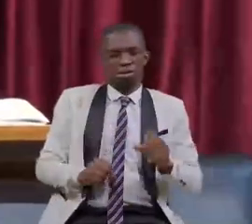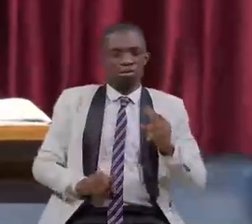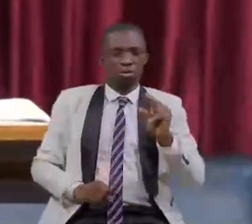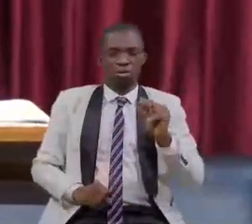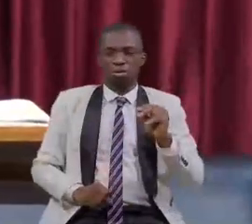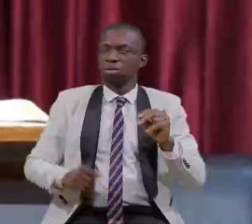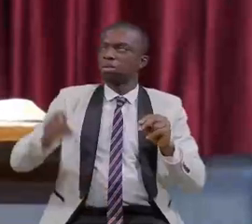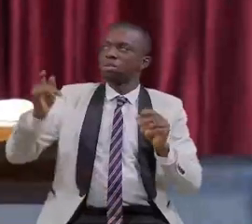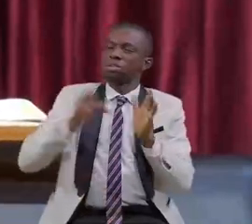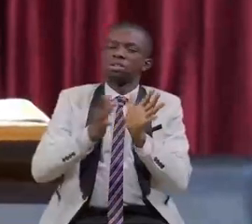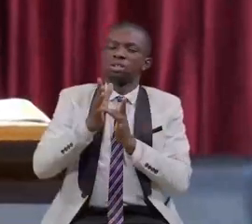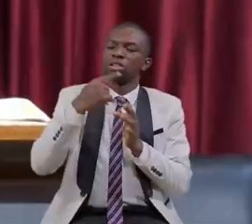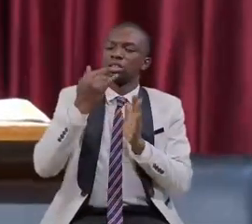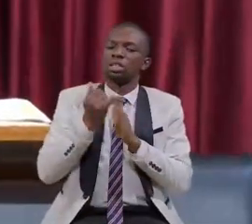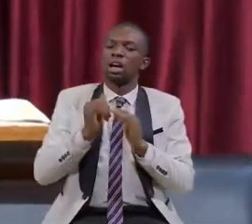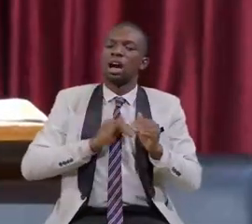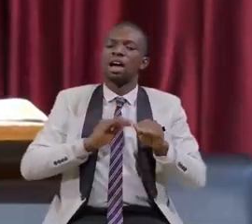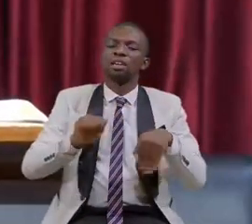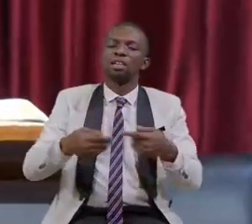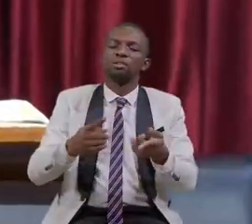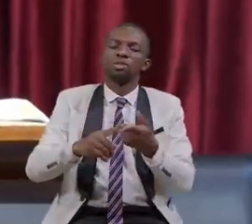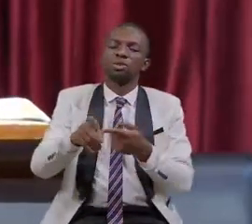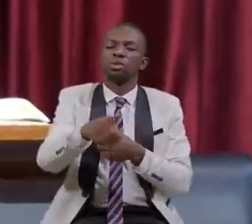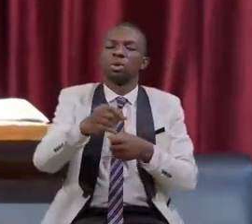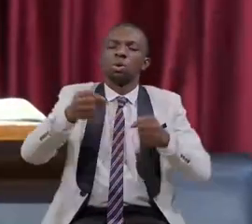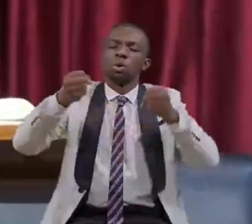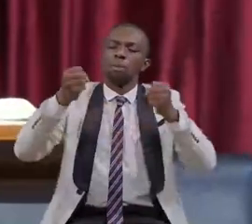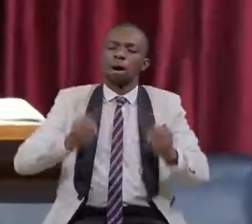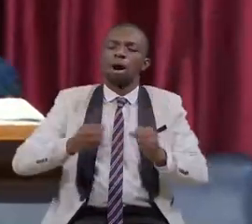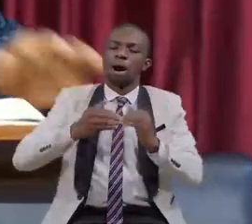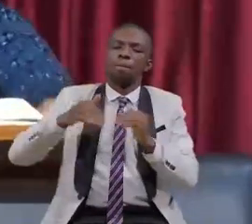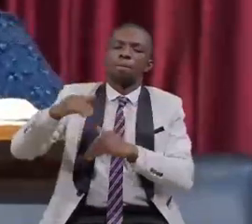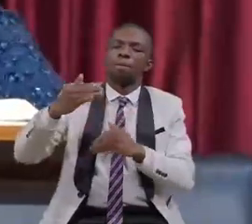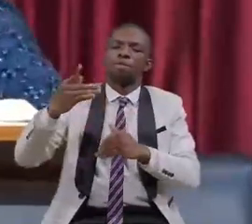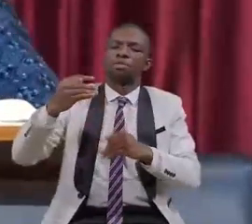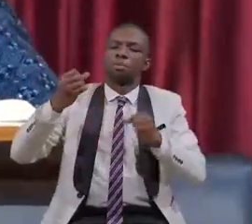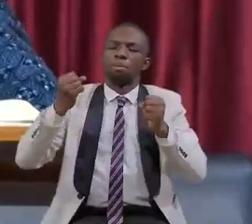Je vous donne le pouvoir qui surpasse celle de vos ennemis.